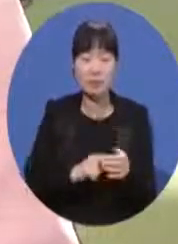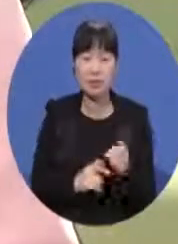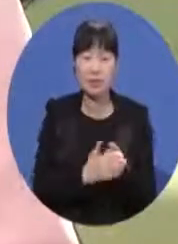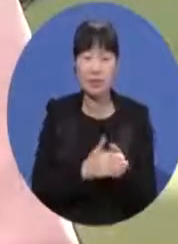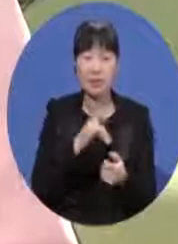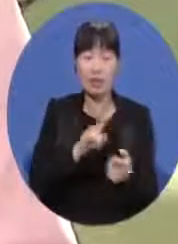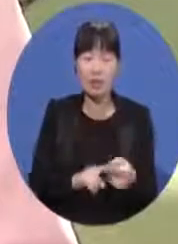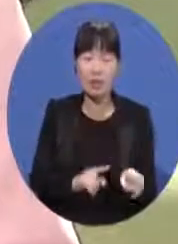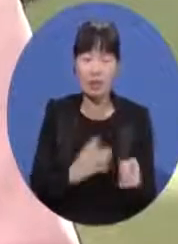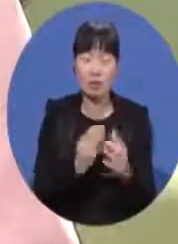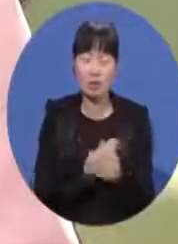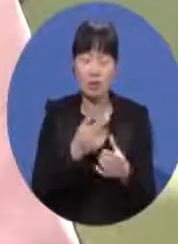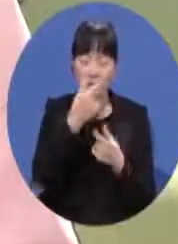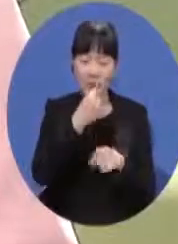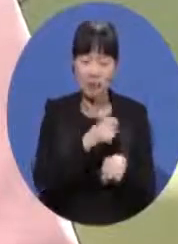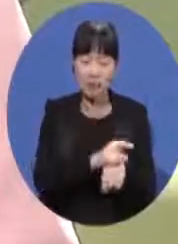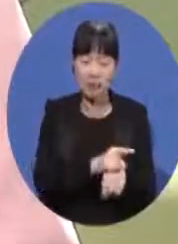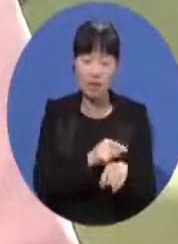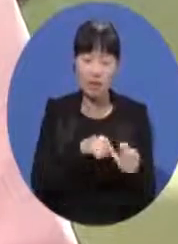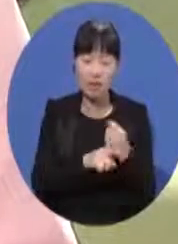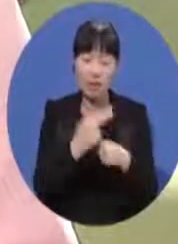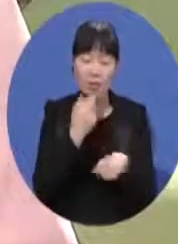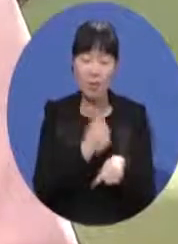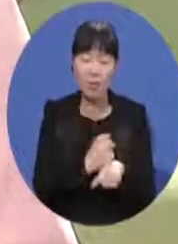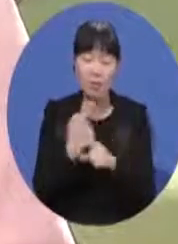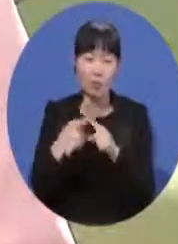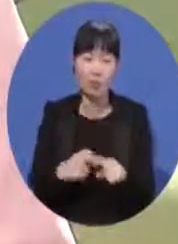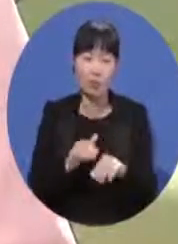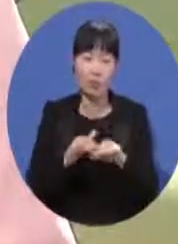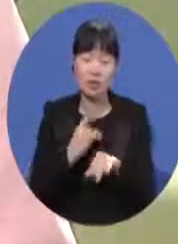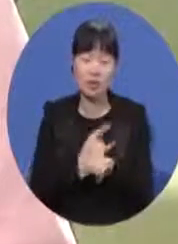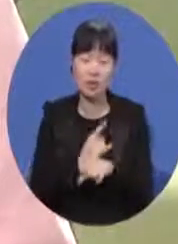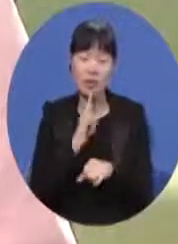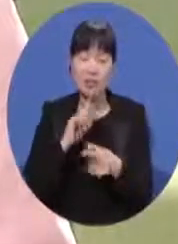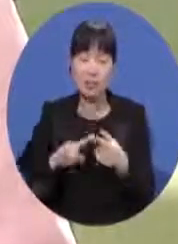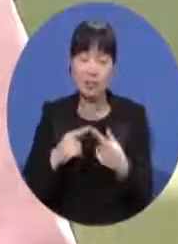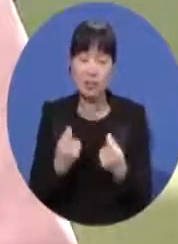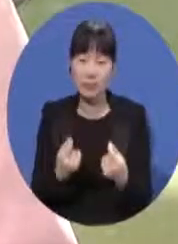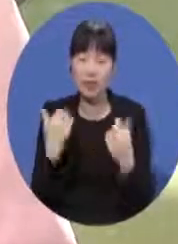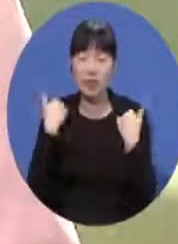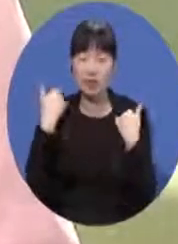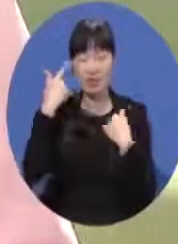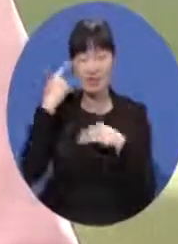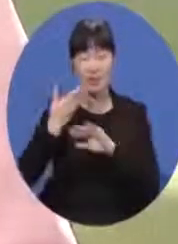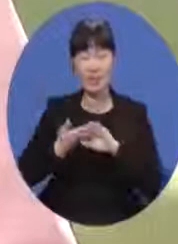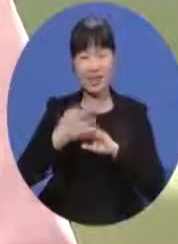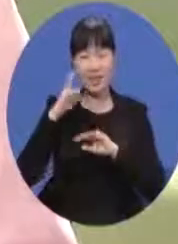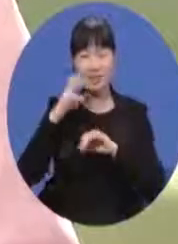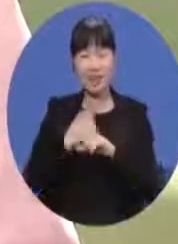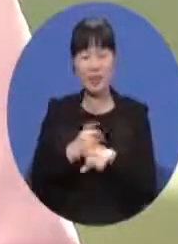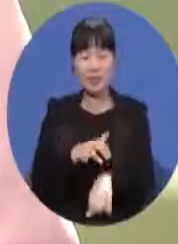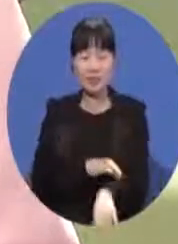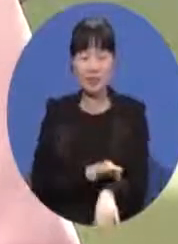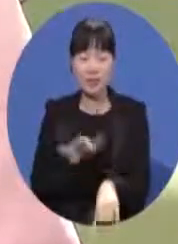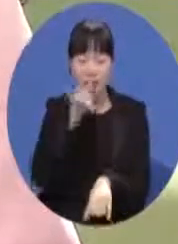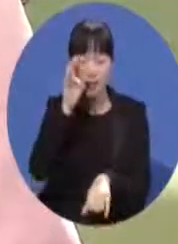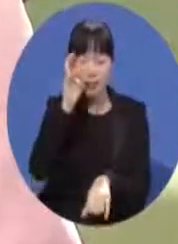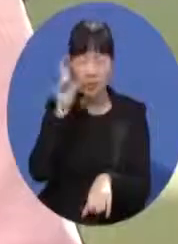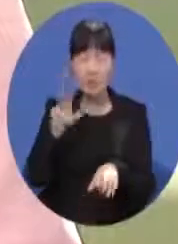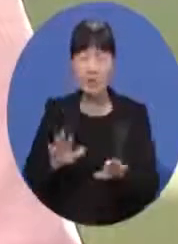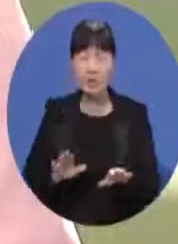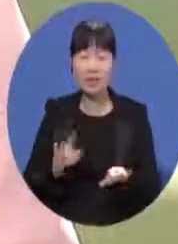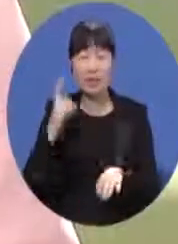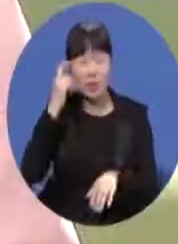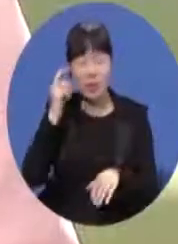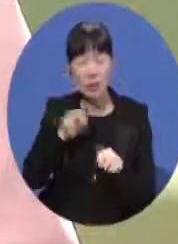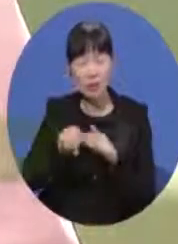그것이 뭐 완벽성 같은 걸 따지지 않고 네. 그냥 무조건 처리해버리는 그런 욕구가 어느 있을 수도 정도 있고. 생각이 다르니까 당연히 그쵸? 그게 귀찮을 수도 네. 있을 거예요. 그래서 이 아이가